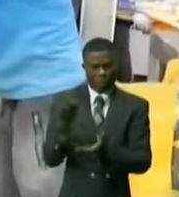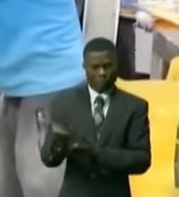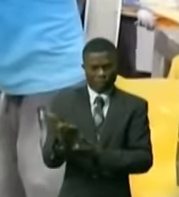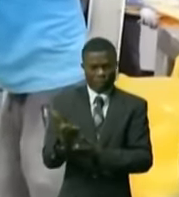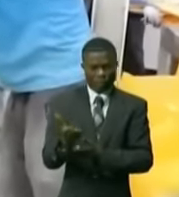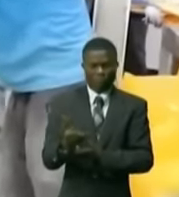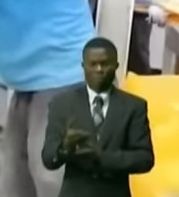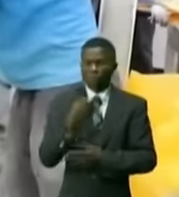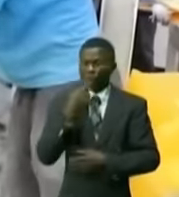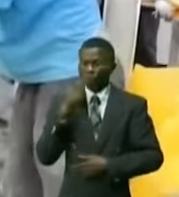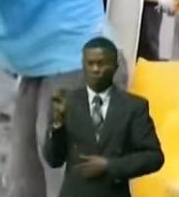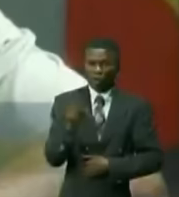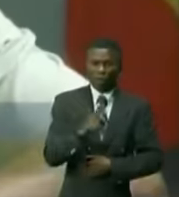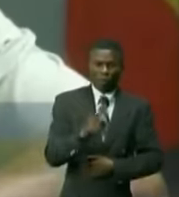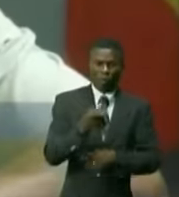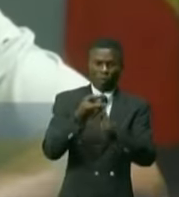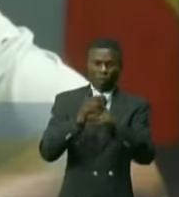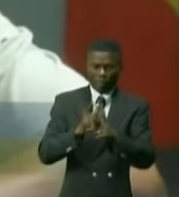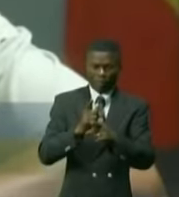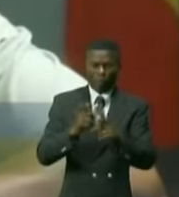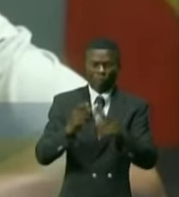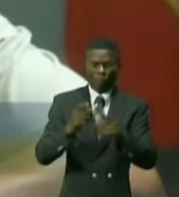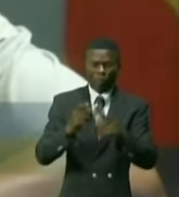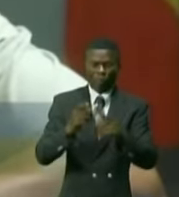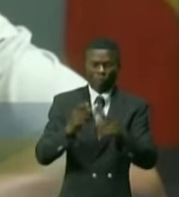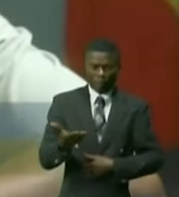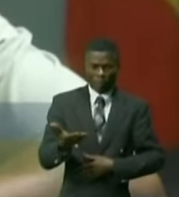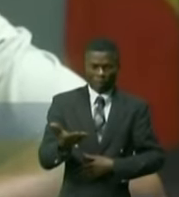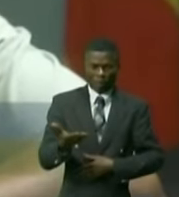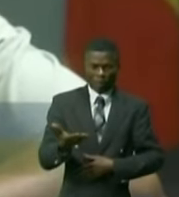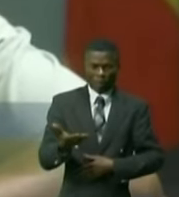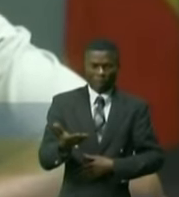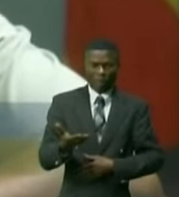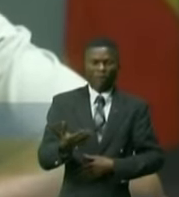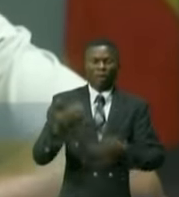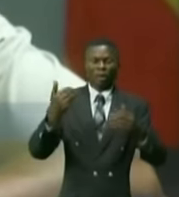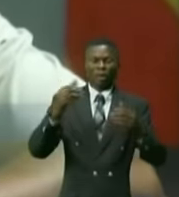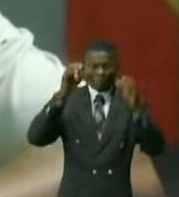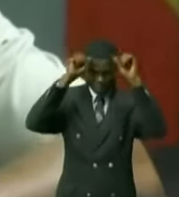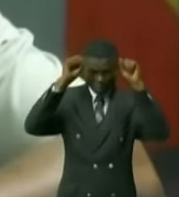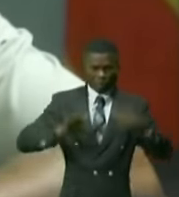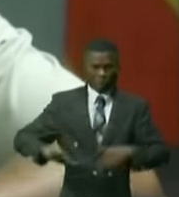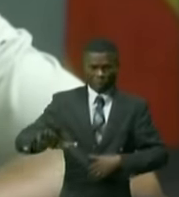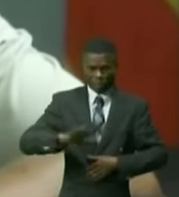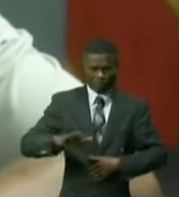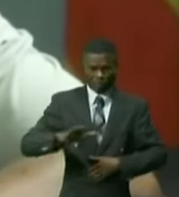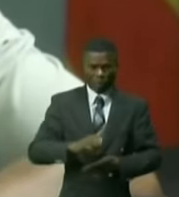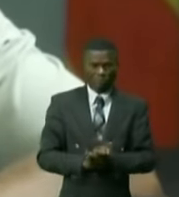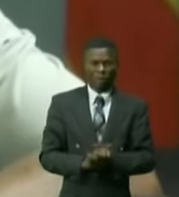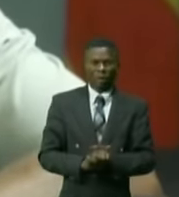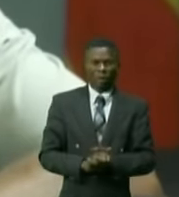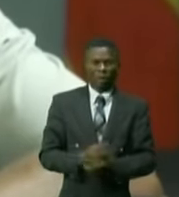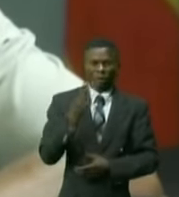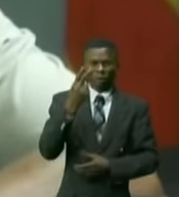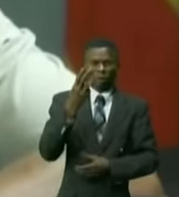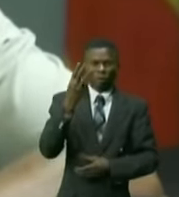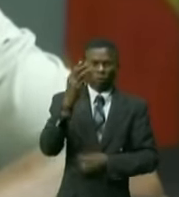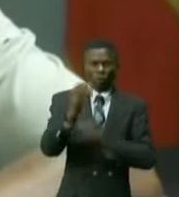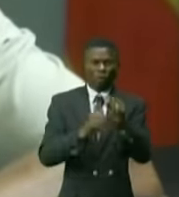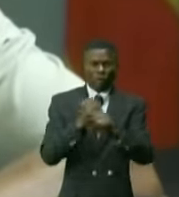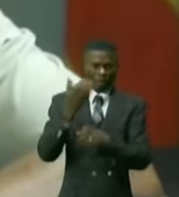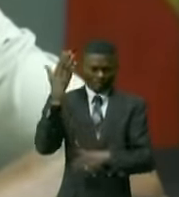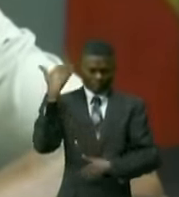Les instructions que nous avons reçues de notre hiérarchie, mandat suprême, ça fera bientôt 3 ans,